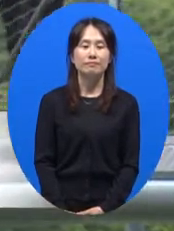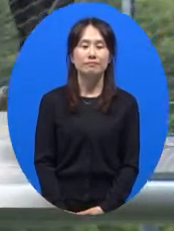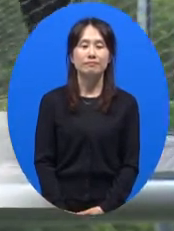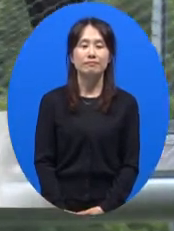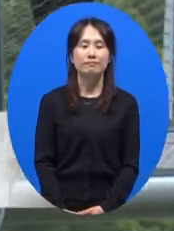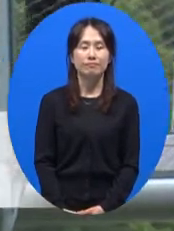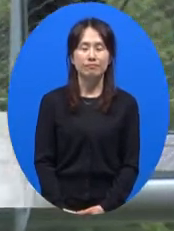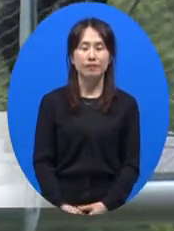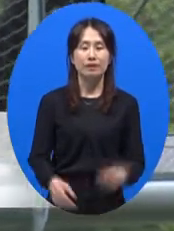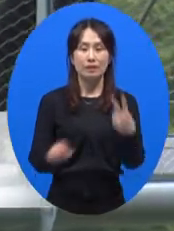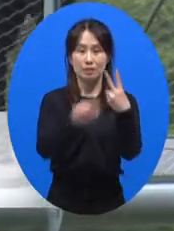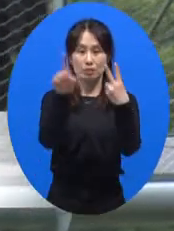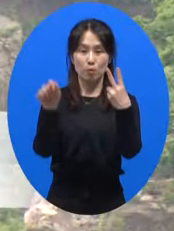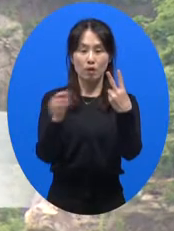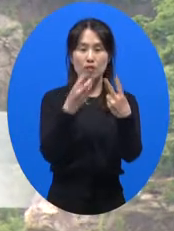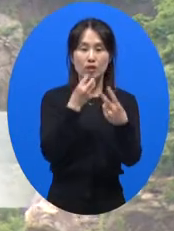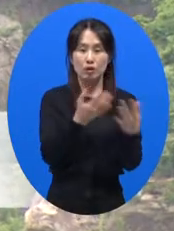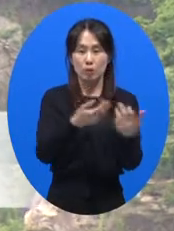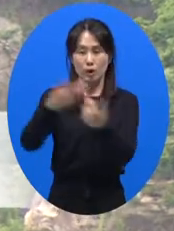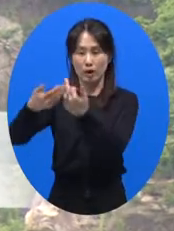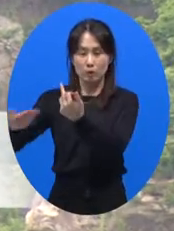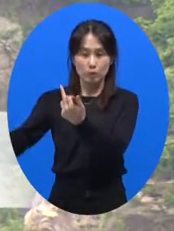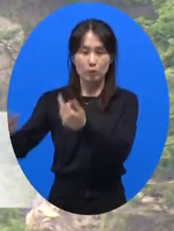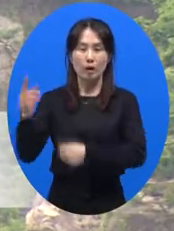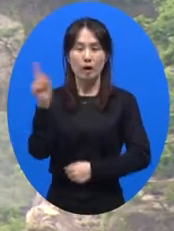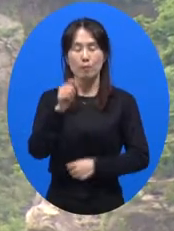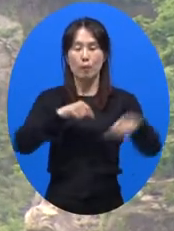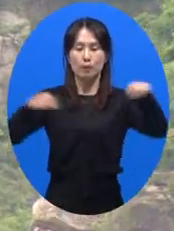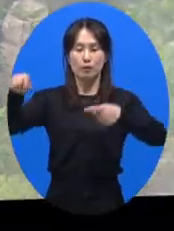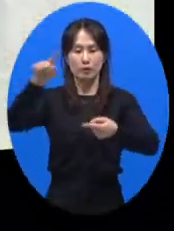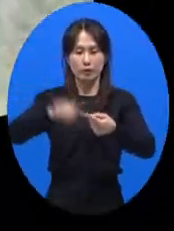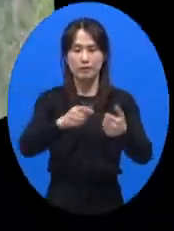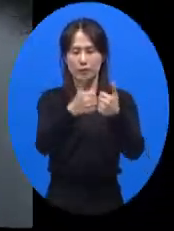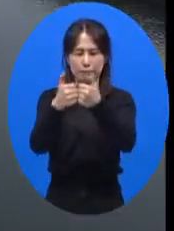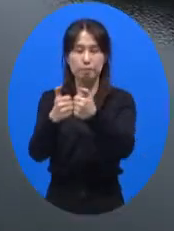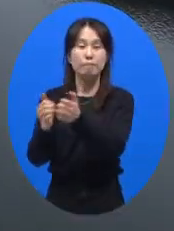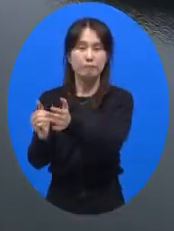완성하기 위해 나섰습니다 섬 운영 기자가 보도합니다